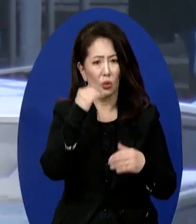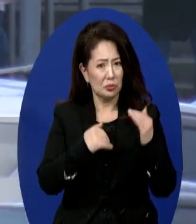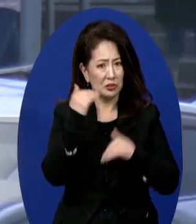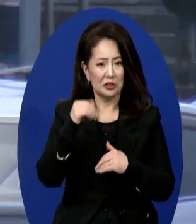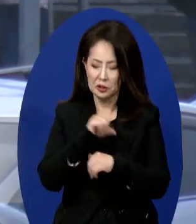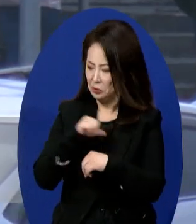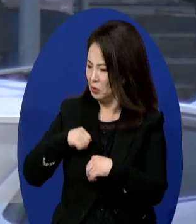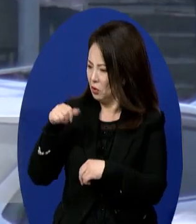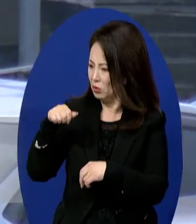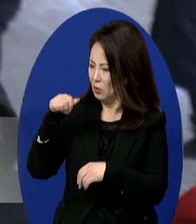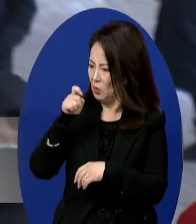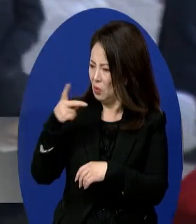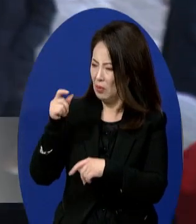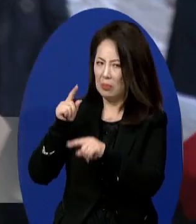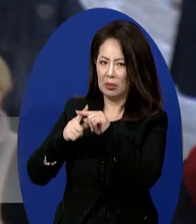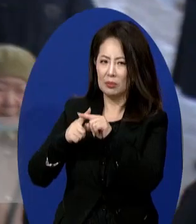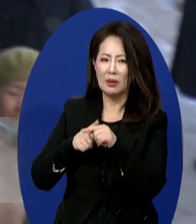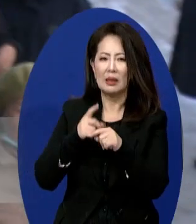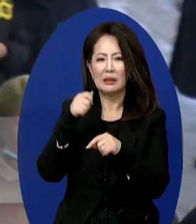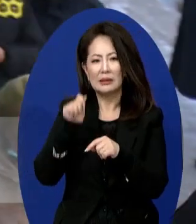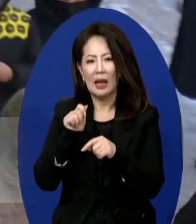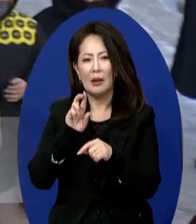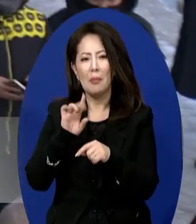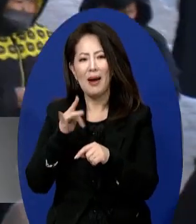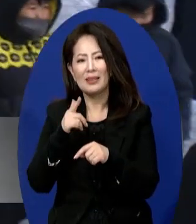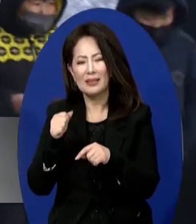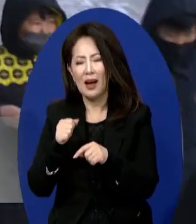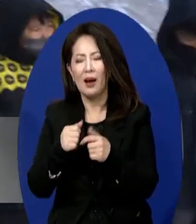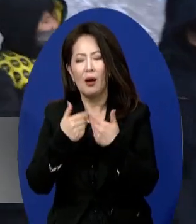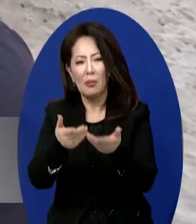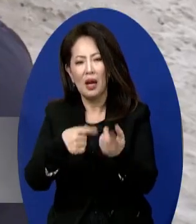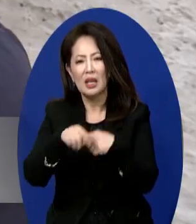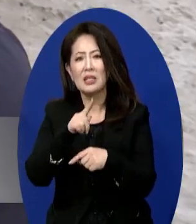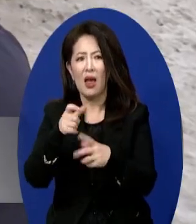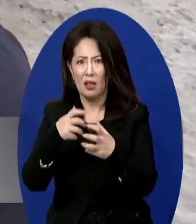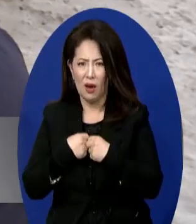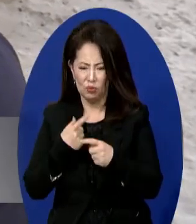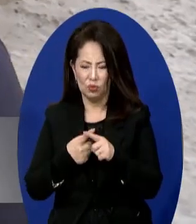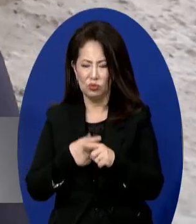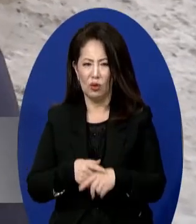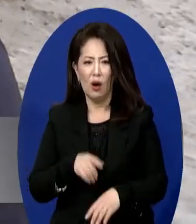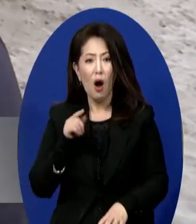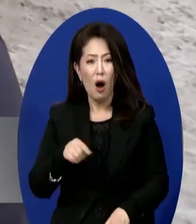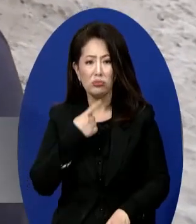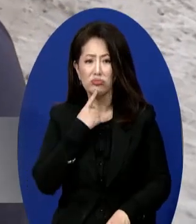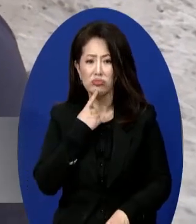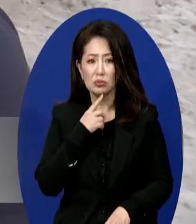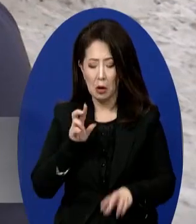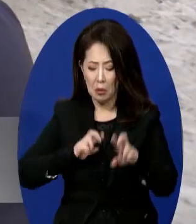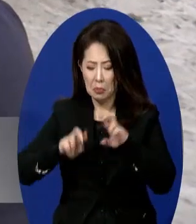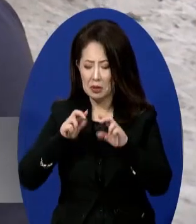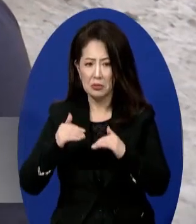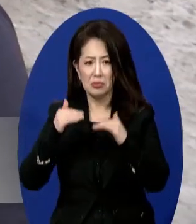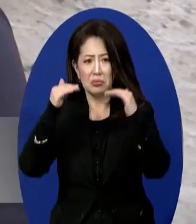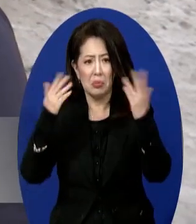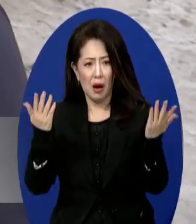цалин тэтгэврийн болон хадгаламж барьцаалсан зээл авах нь нэмэгдсэн байна. Арай дэндүү ингээд бидний бизнес ч өсдгүү,